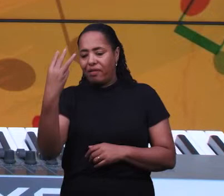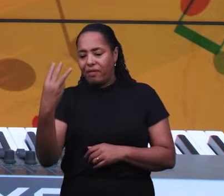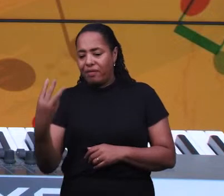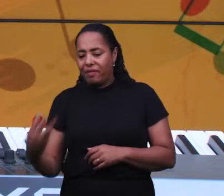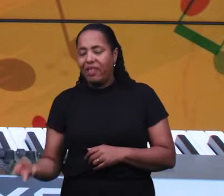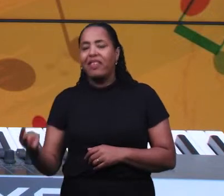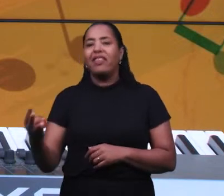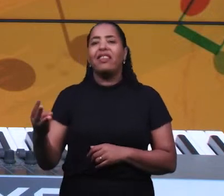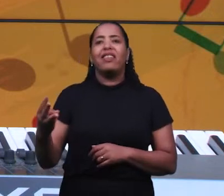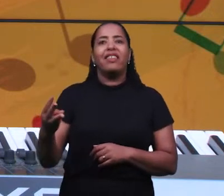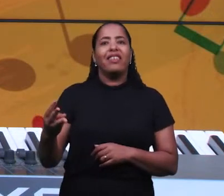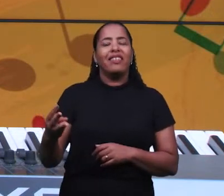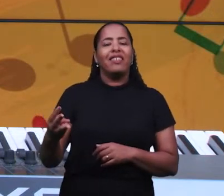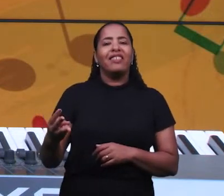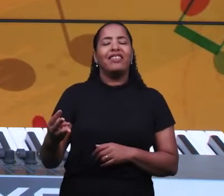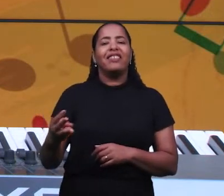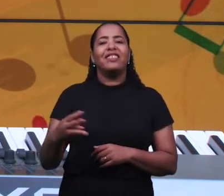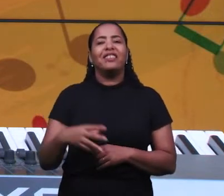pastor